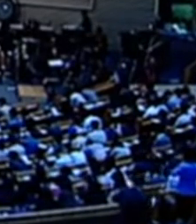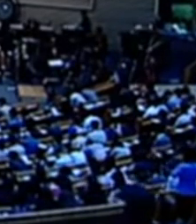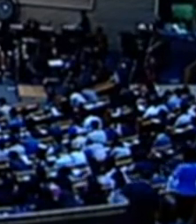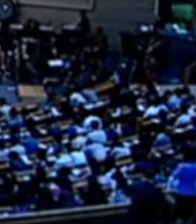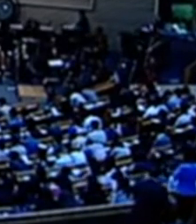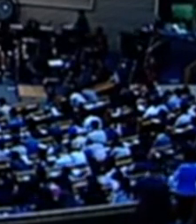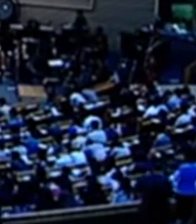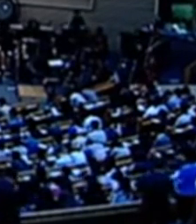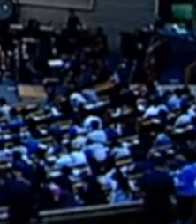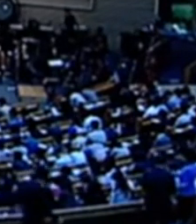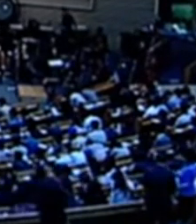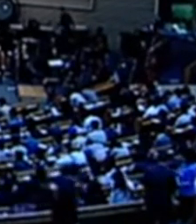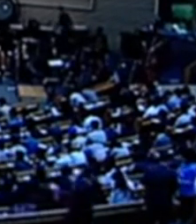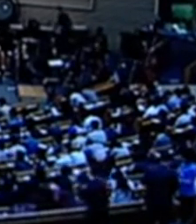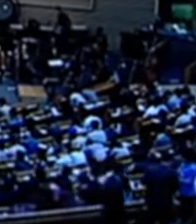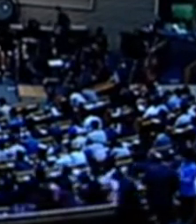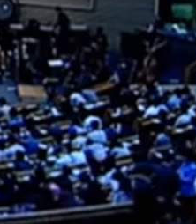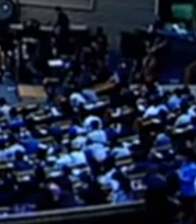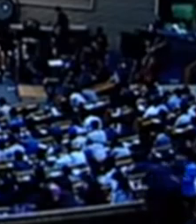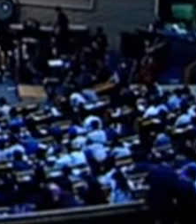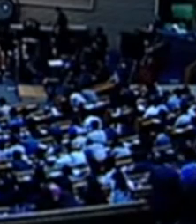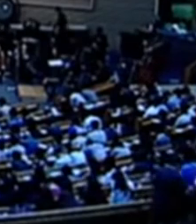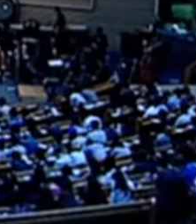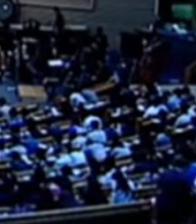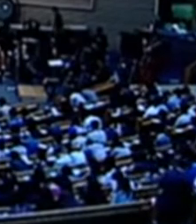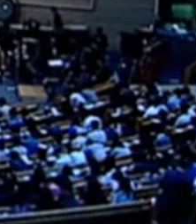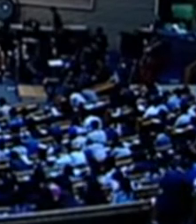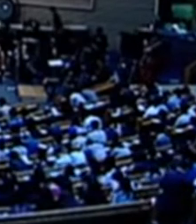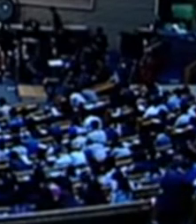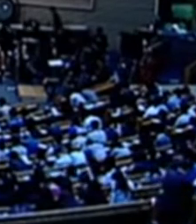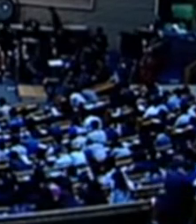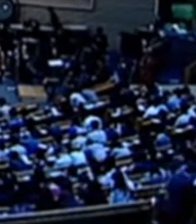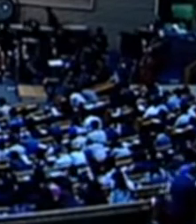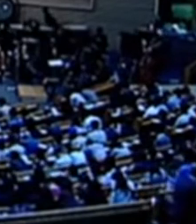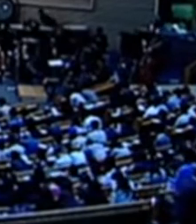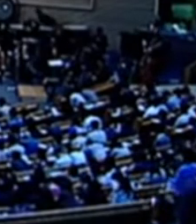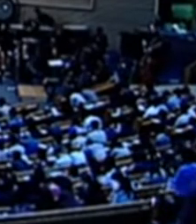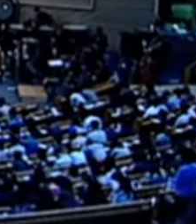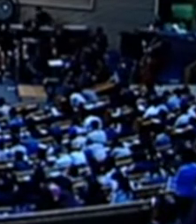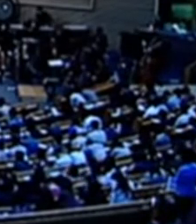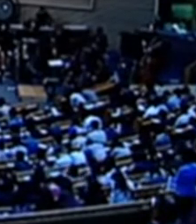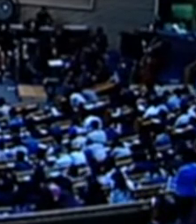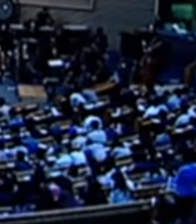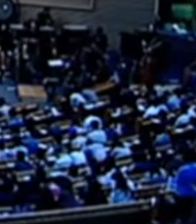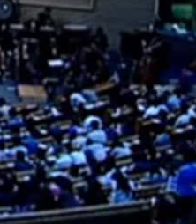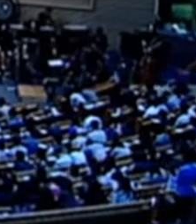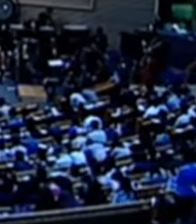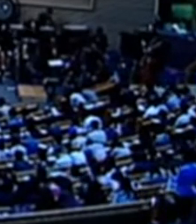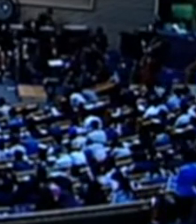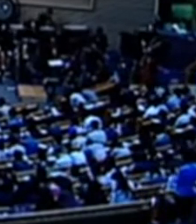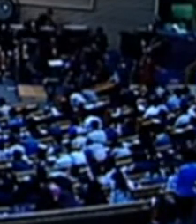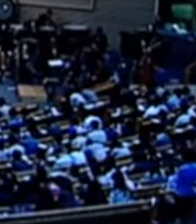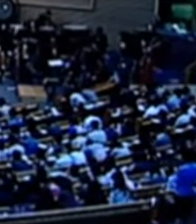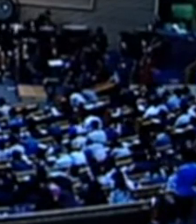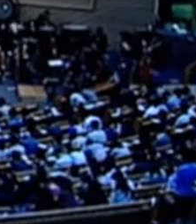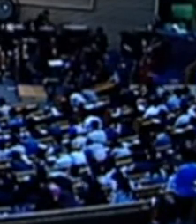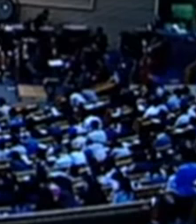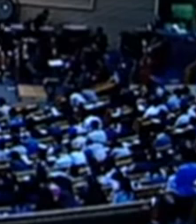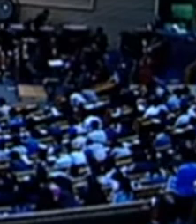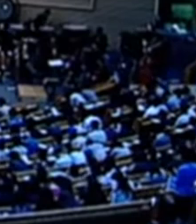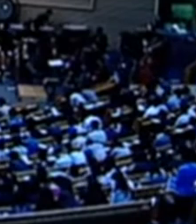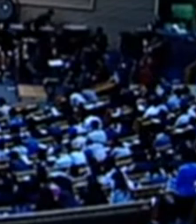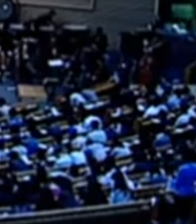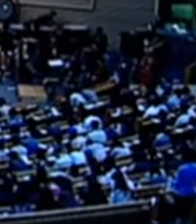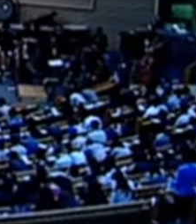부어주시고, 하나님 주의 은혜로 하나님 성도들을 사로잡아 주시고, 한국교회가 진정으로 하나님 회복되고,